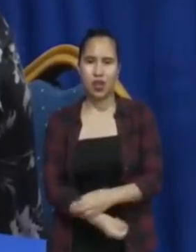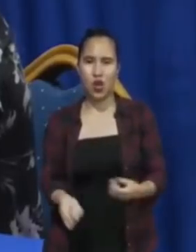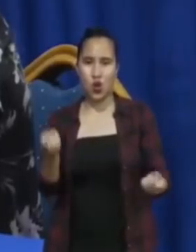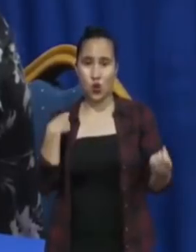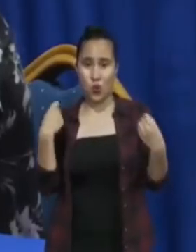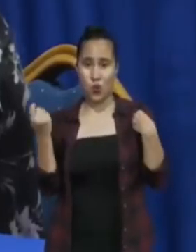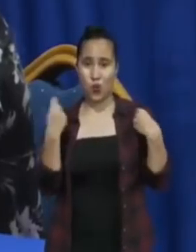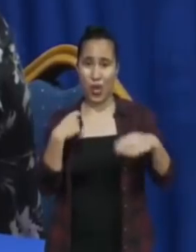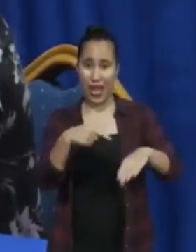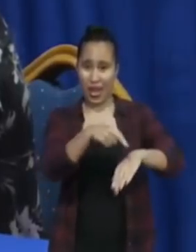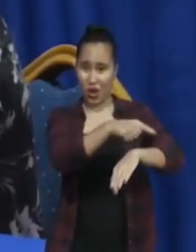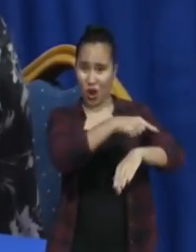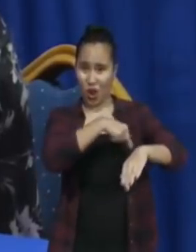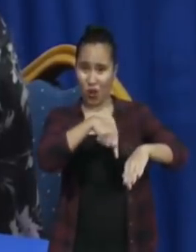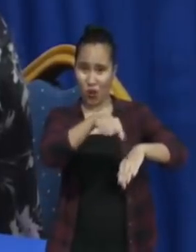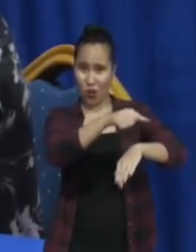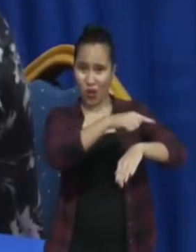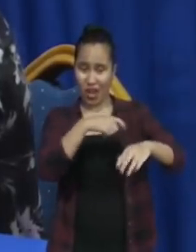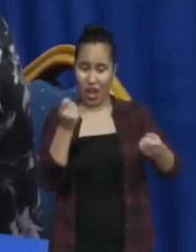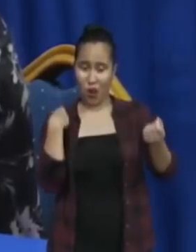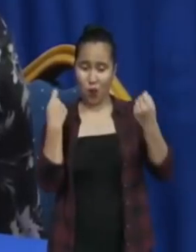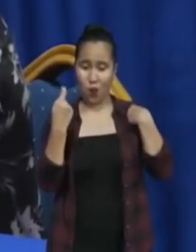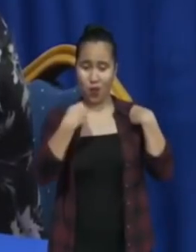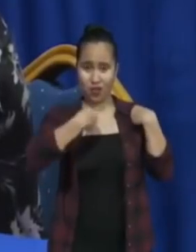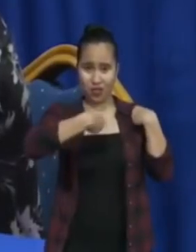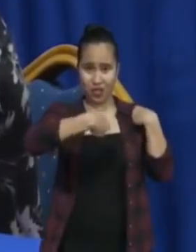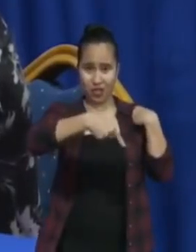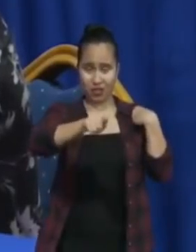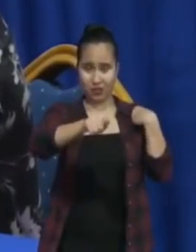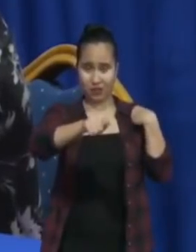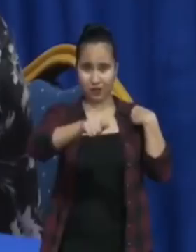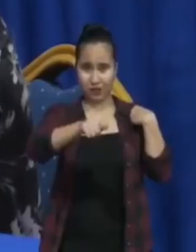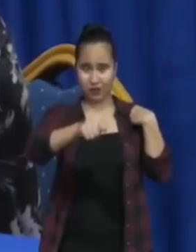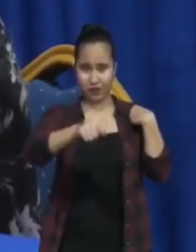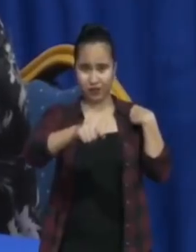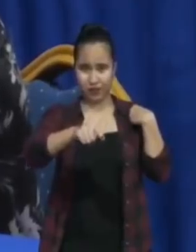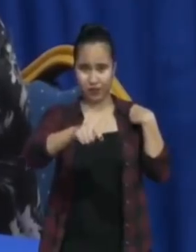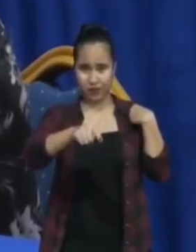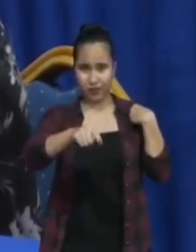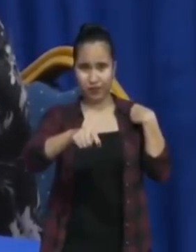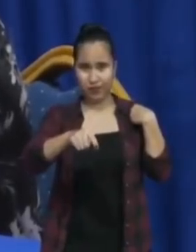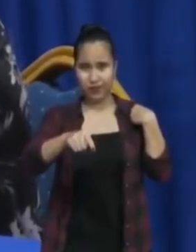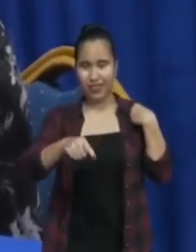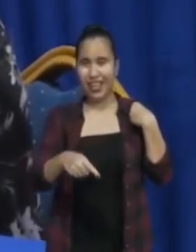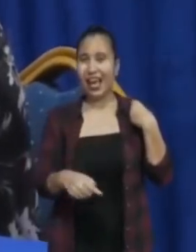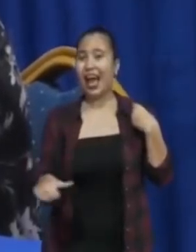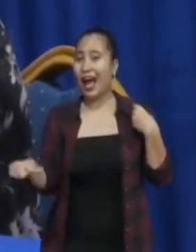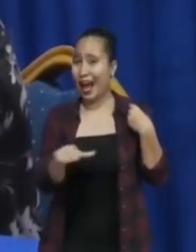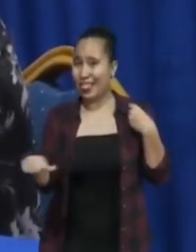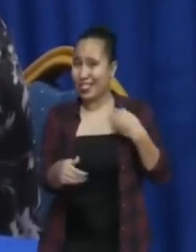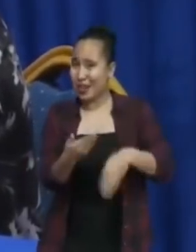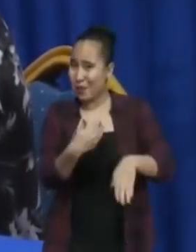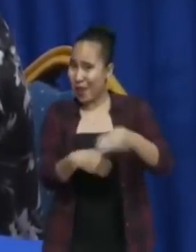Winkeluren en naar de winkel gaan, gaat volgens een heel ander model plaatsvinden.